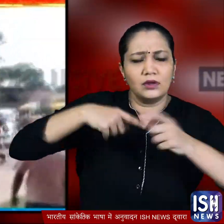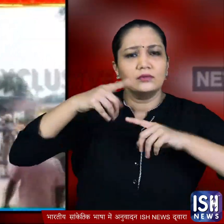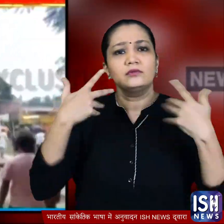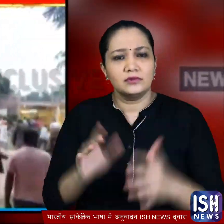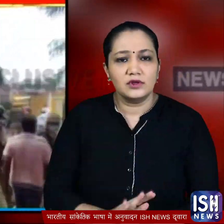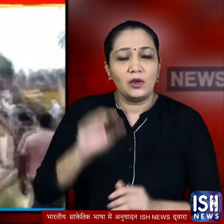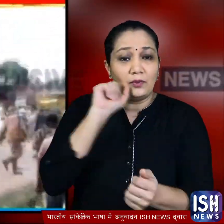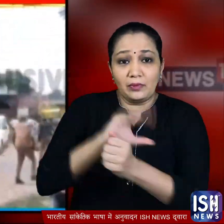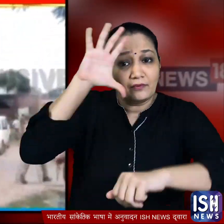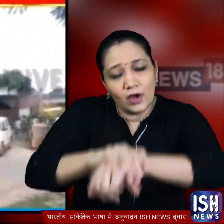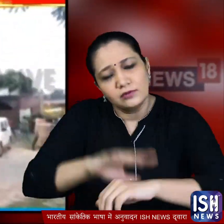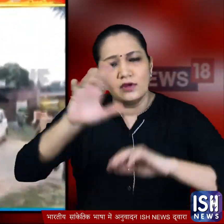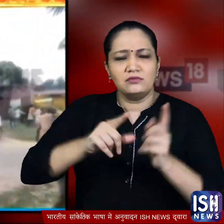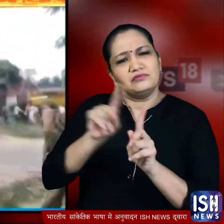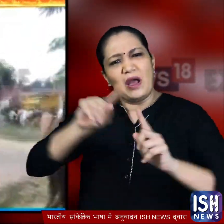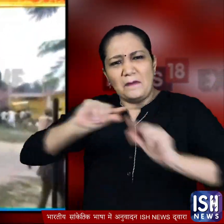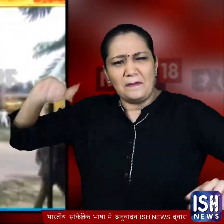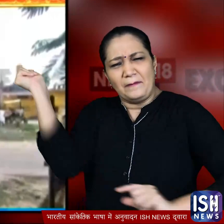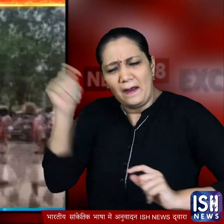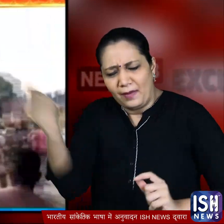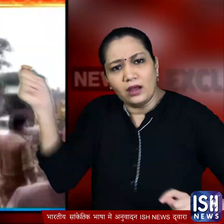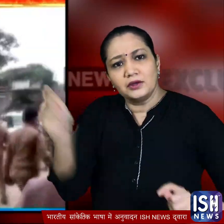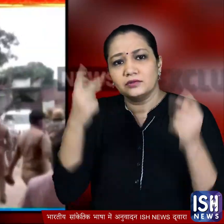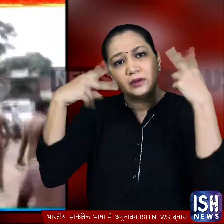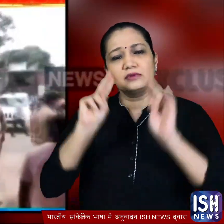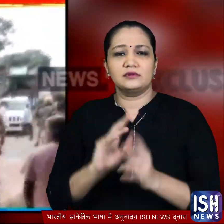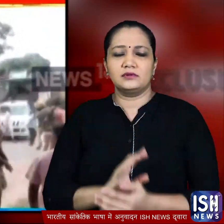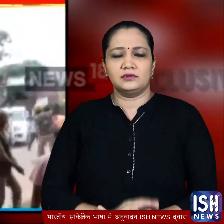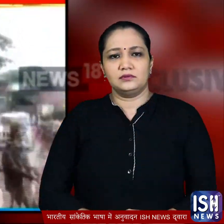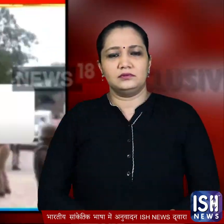जो पुलिस के हत्थे चढ़ा उसकी पुलिस वालों ने खूब पिटाई की।